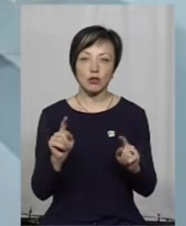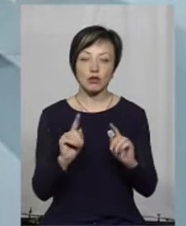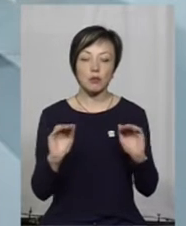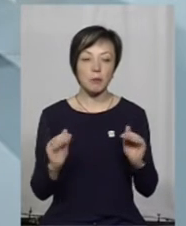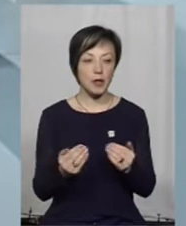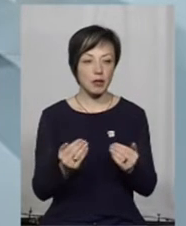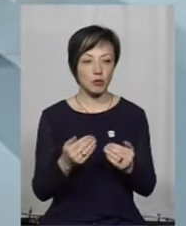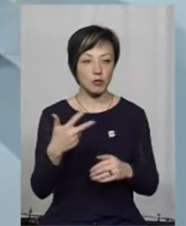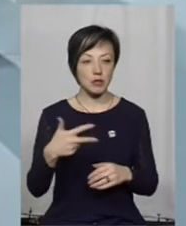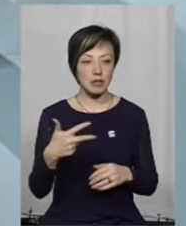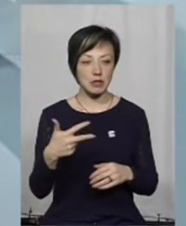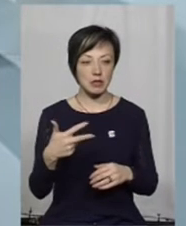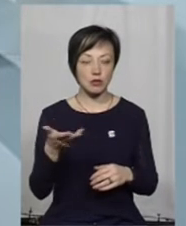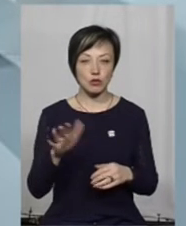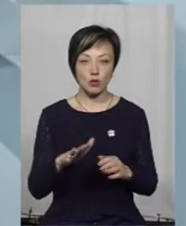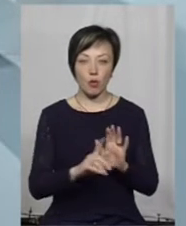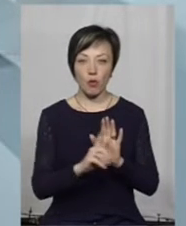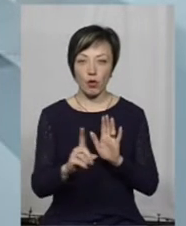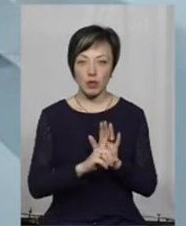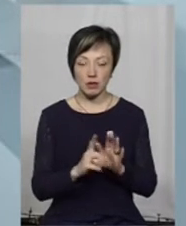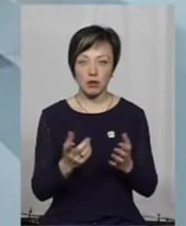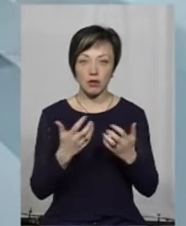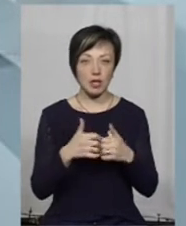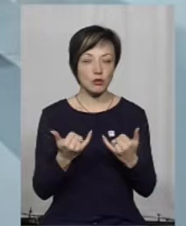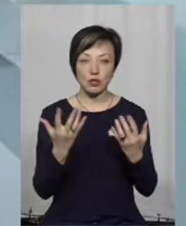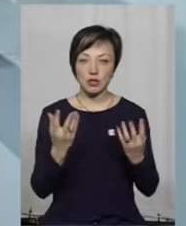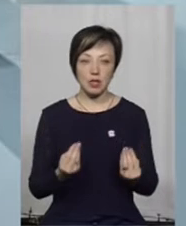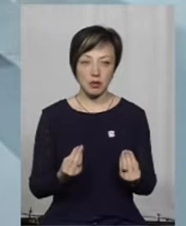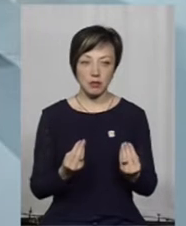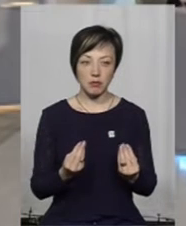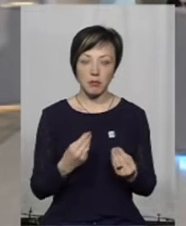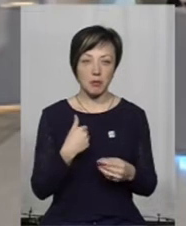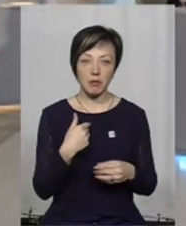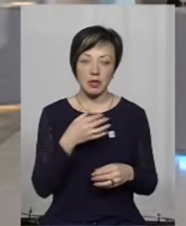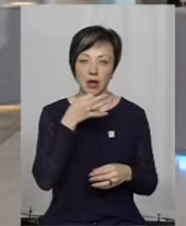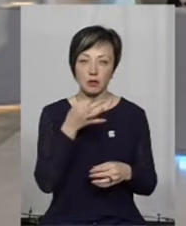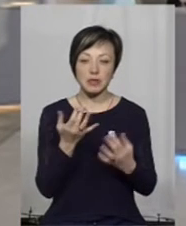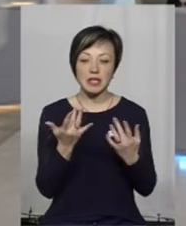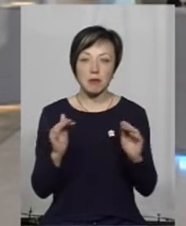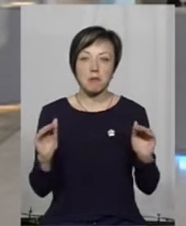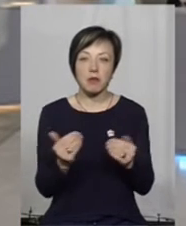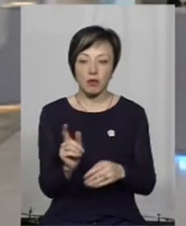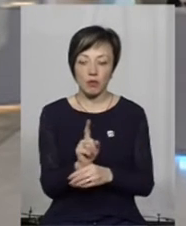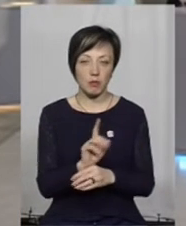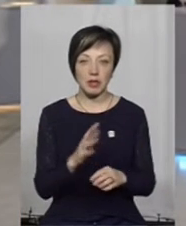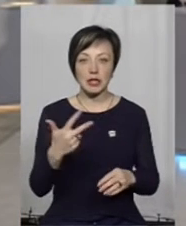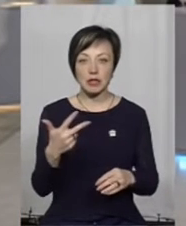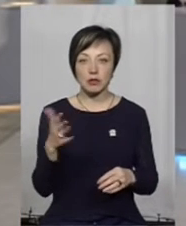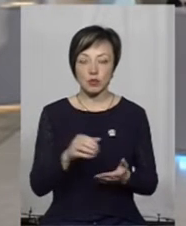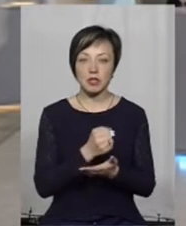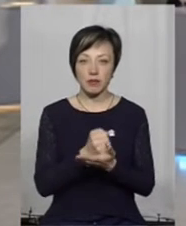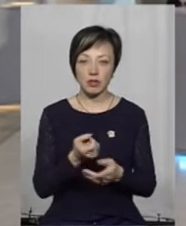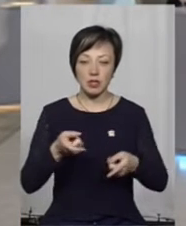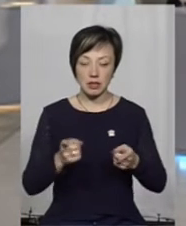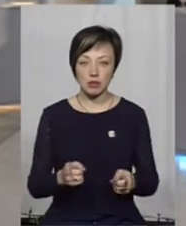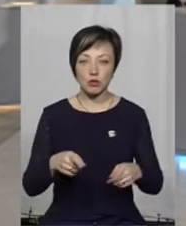30 поїздок ми розраховуємо. На сьогоднішній день ми не розраховуємо мінімальну кількість поїздок. 30 поїздок, вони затверджені